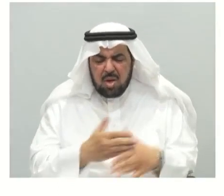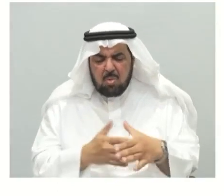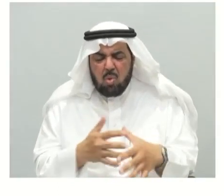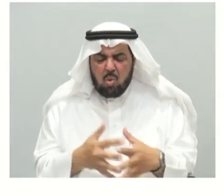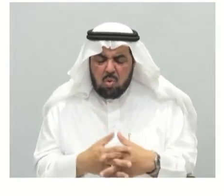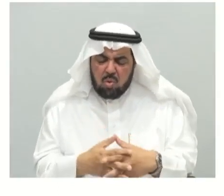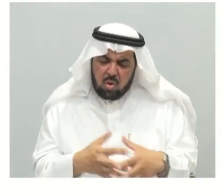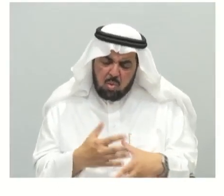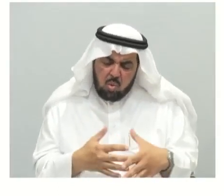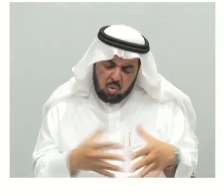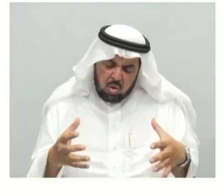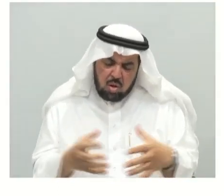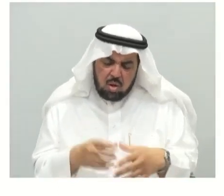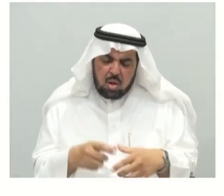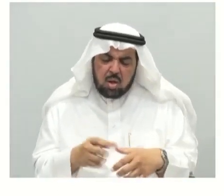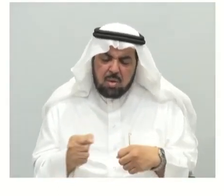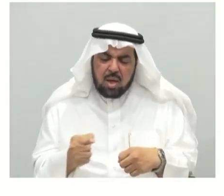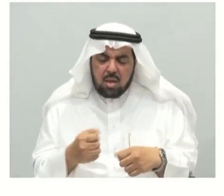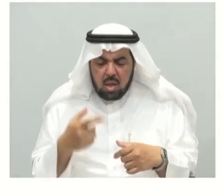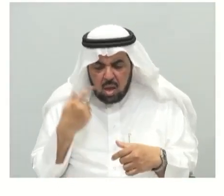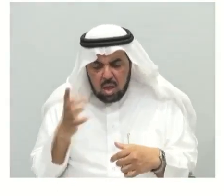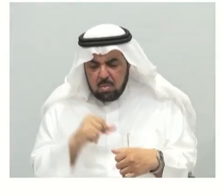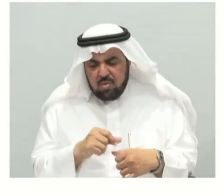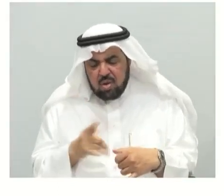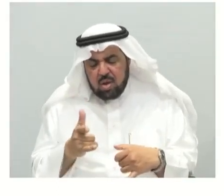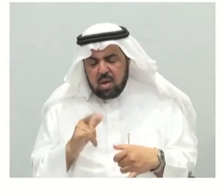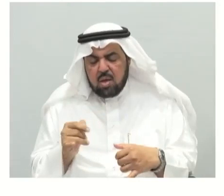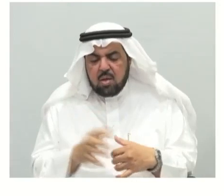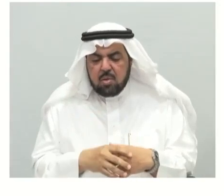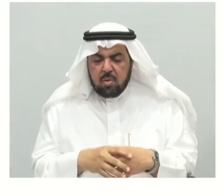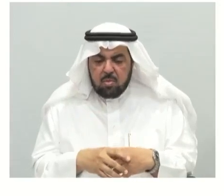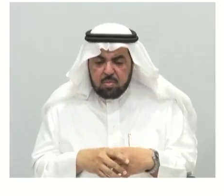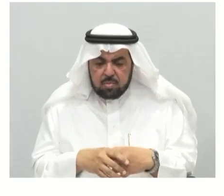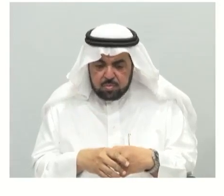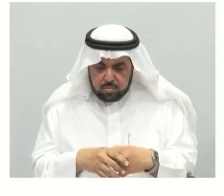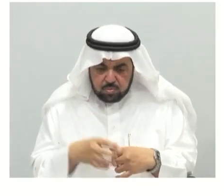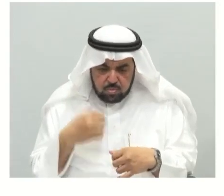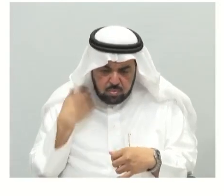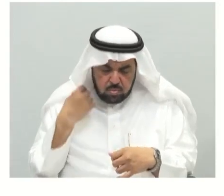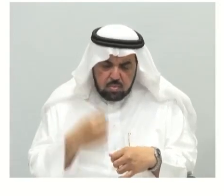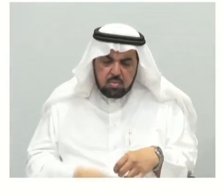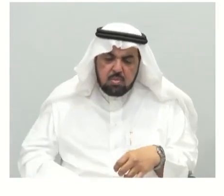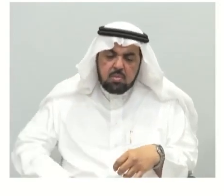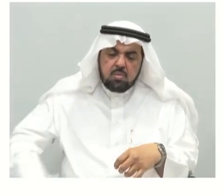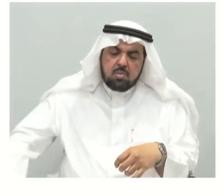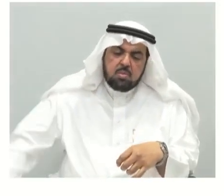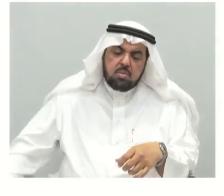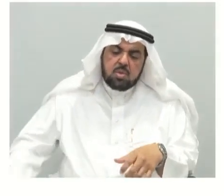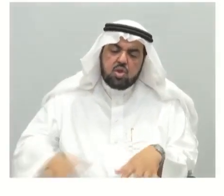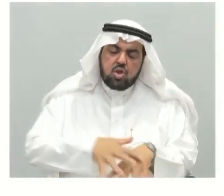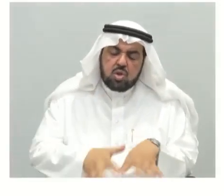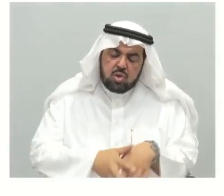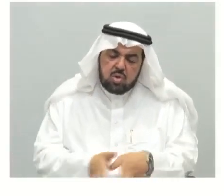الحيوان لانه مكون من ماده غير حيه لا تنمو مع نمو الحيوان في السؤال المقالي الشعاب المرجانيه من النظم